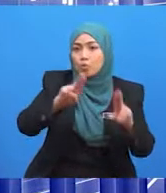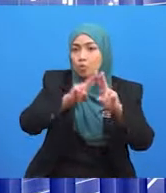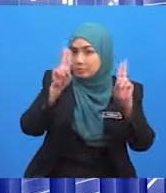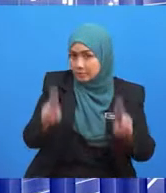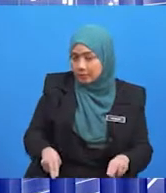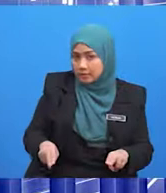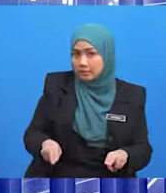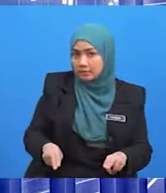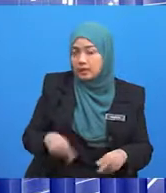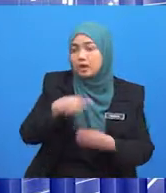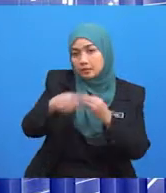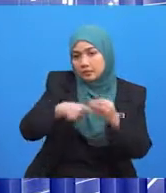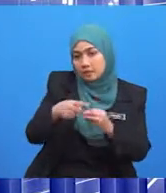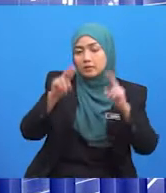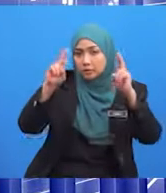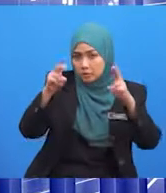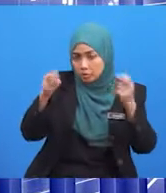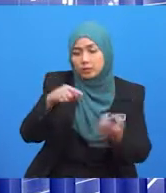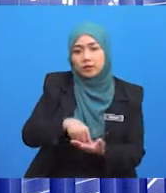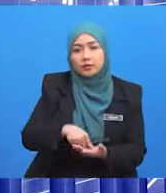perdagangan antarabangsa yang telah diajar tadi.